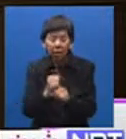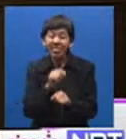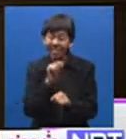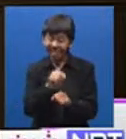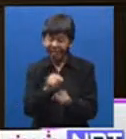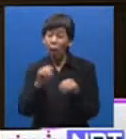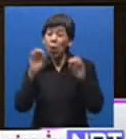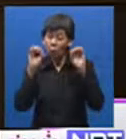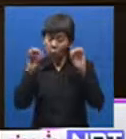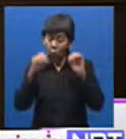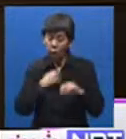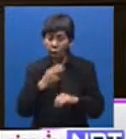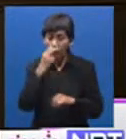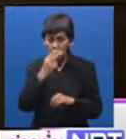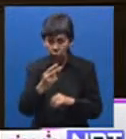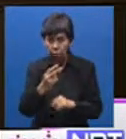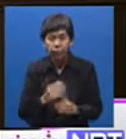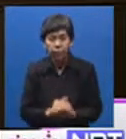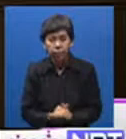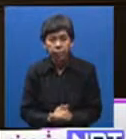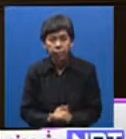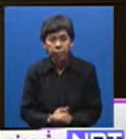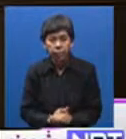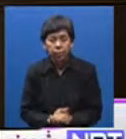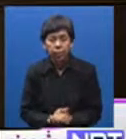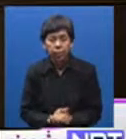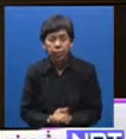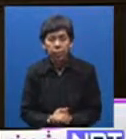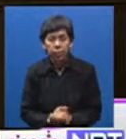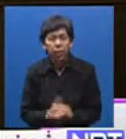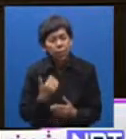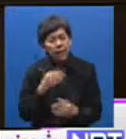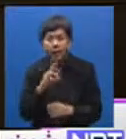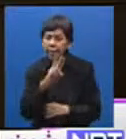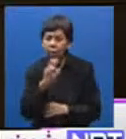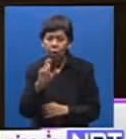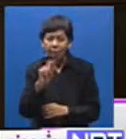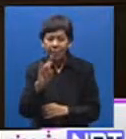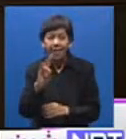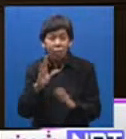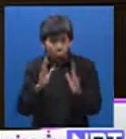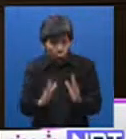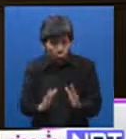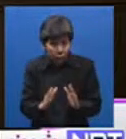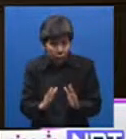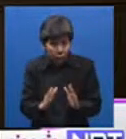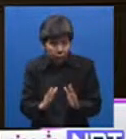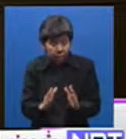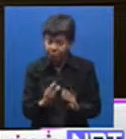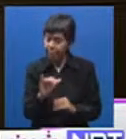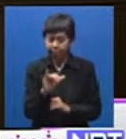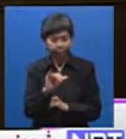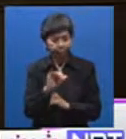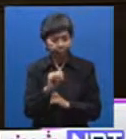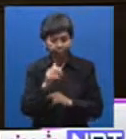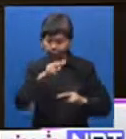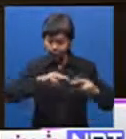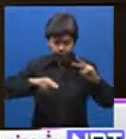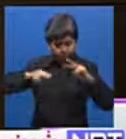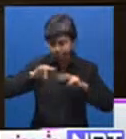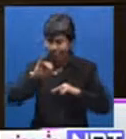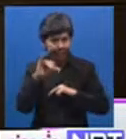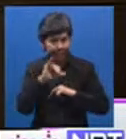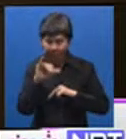ในเบื้องต้นเนี่ยที่เราตรวจสอบพบเนี่ยนะครับ727คนตรงนี้ยังไม่รวมของผู้ควบคุมงานนะ